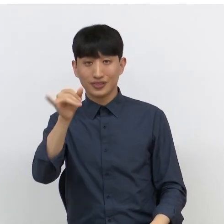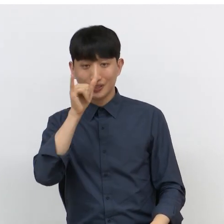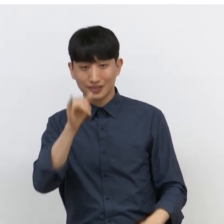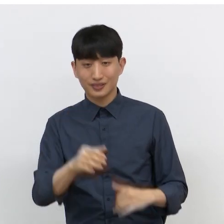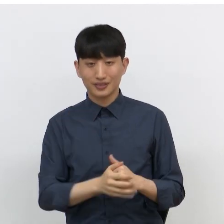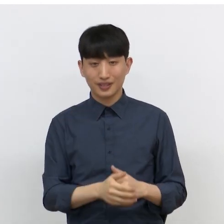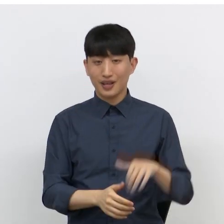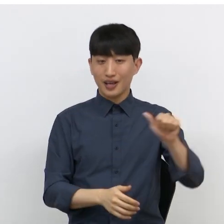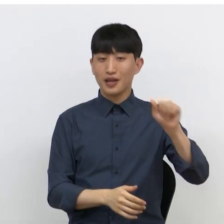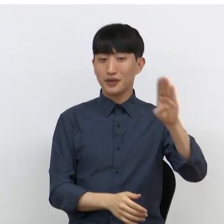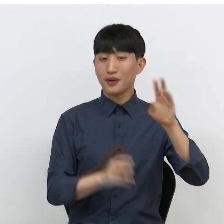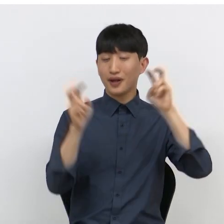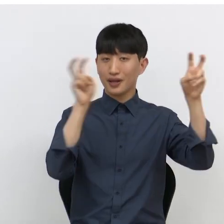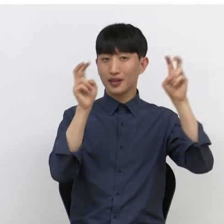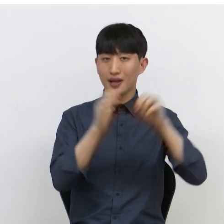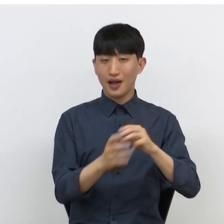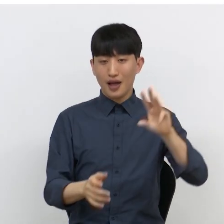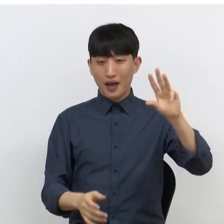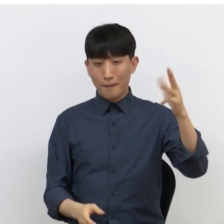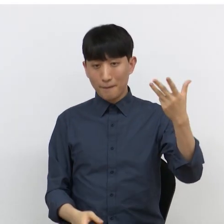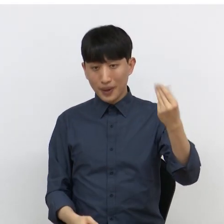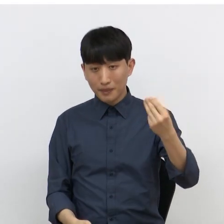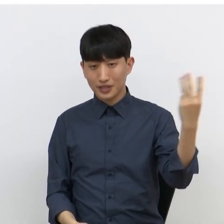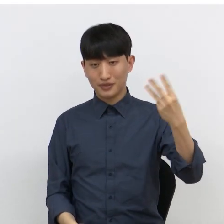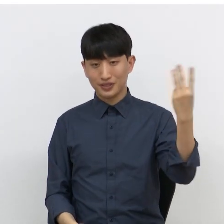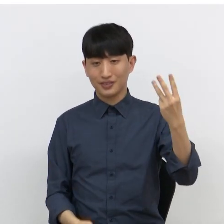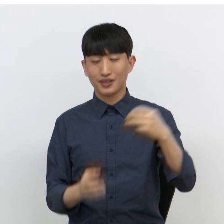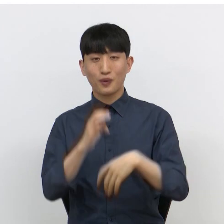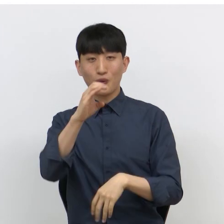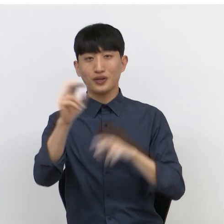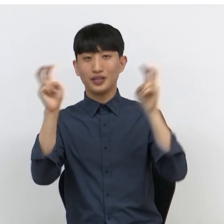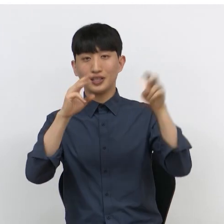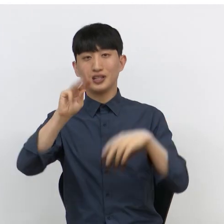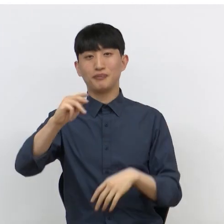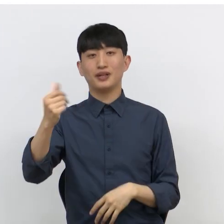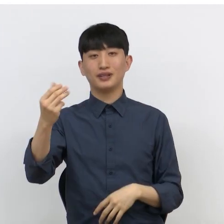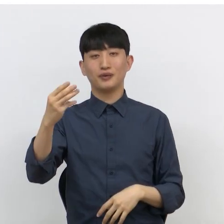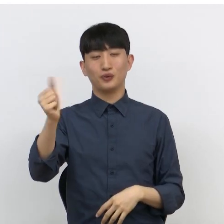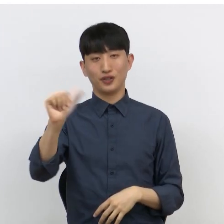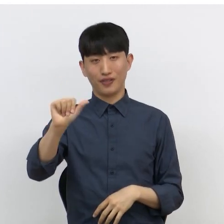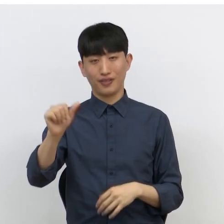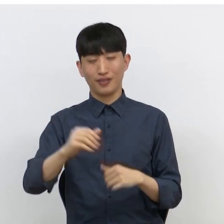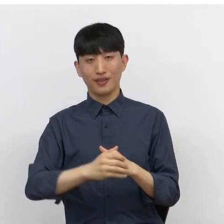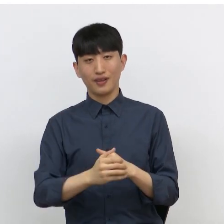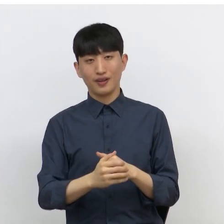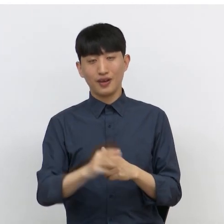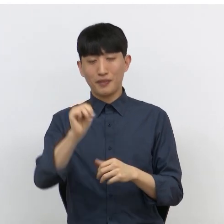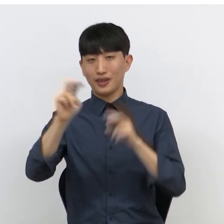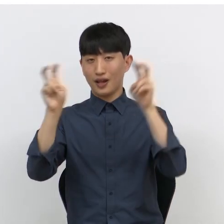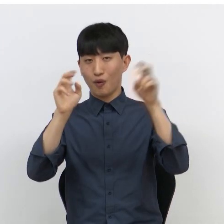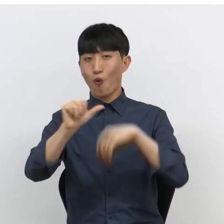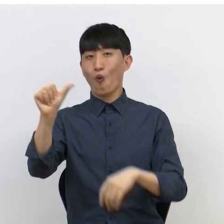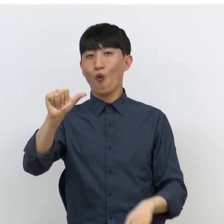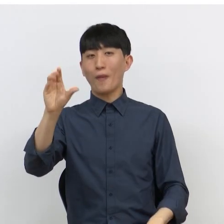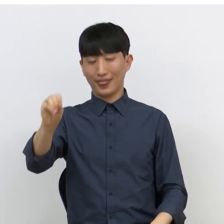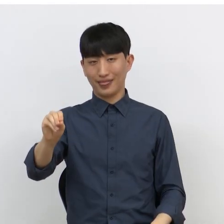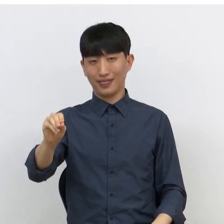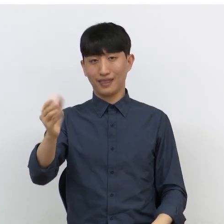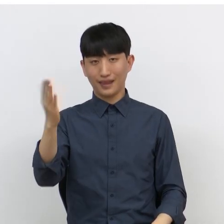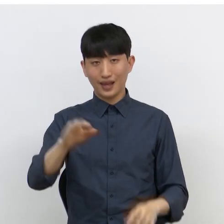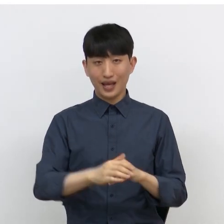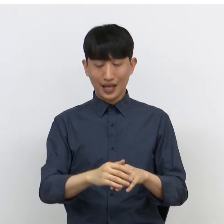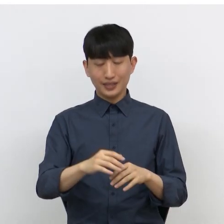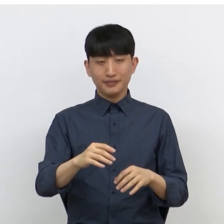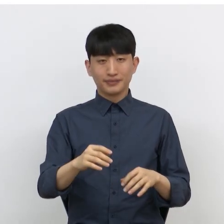AB사 같은 경우는 83,000, 코클리어는 35,000, 메들 같은 경우는 5만 정도 되죠. 그런데 전극 간